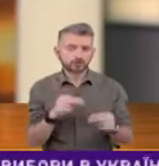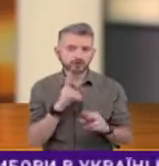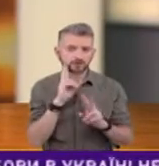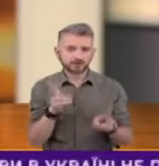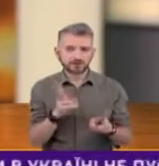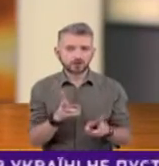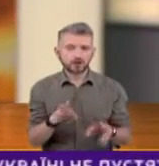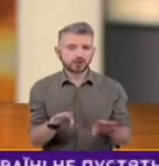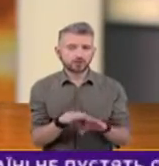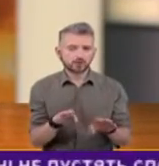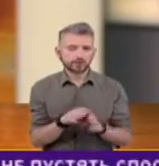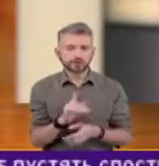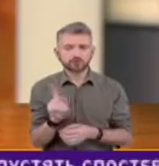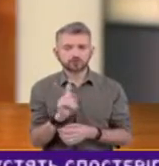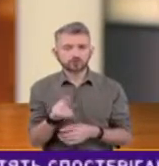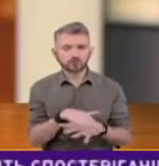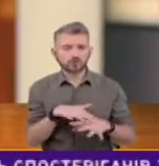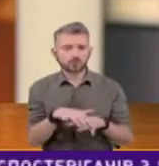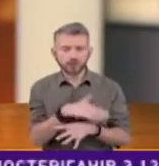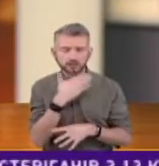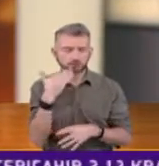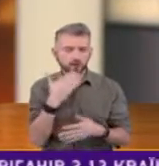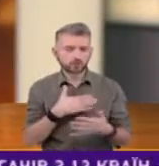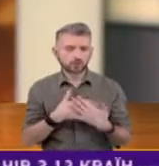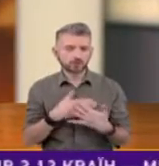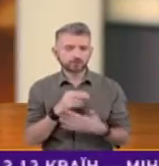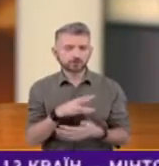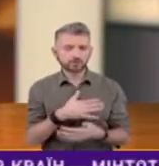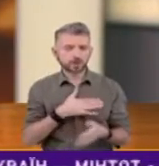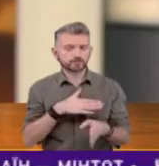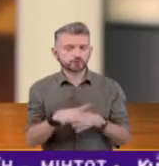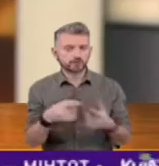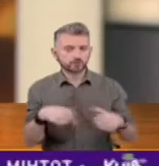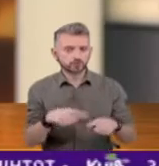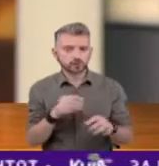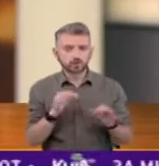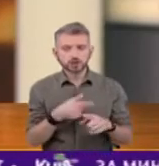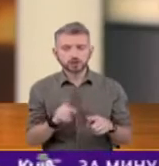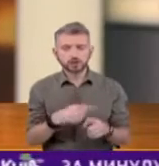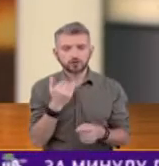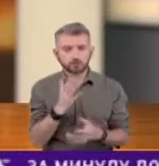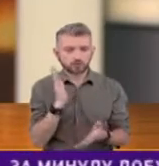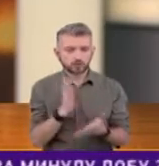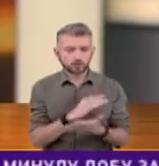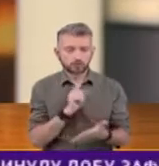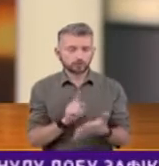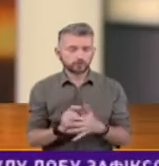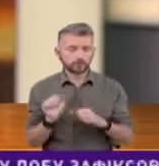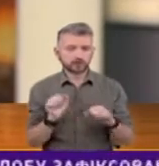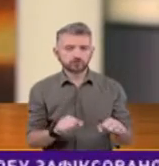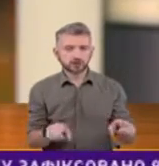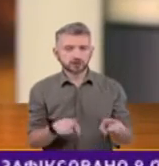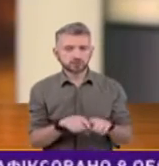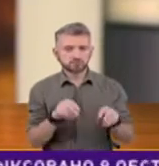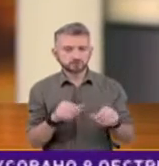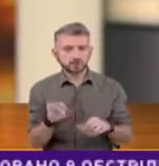ну, порівняно, що громада набагато активніша, ніж наш виконавець. Хоча це його безпосередній, прямий обов'язок захищати. Такі земельні.